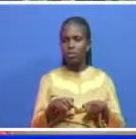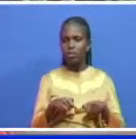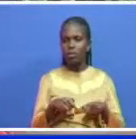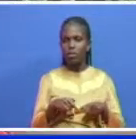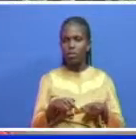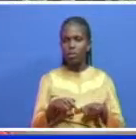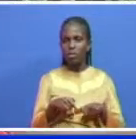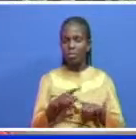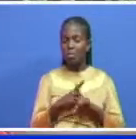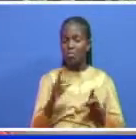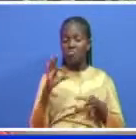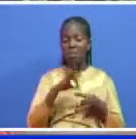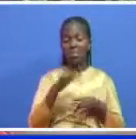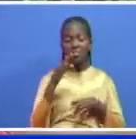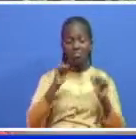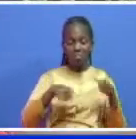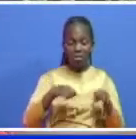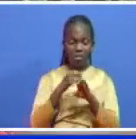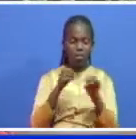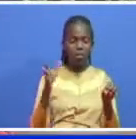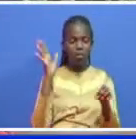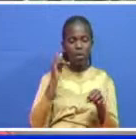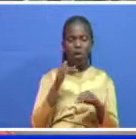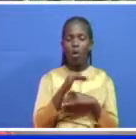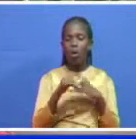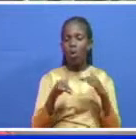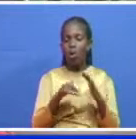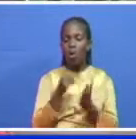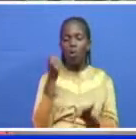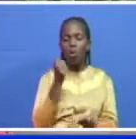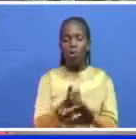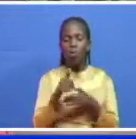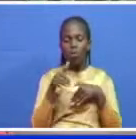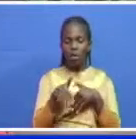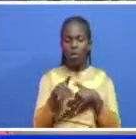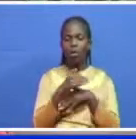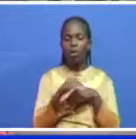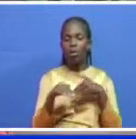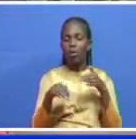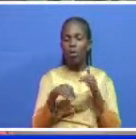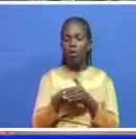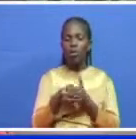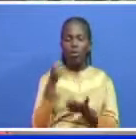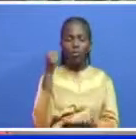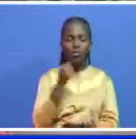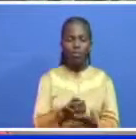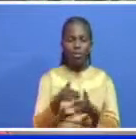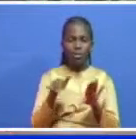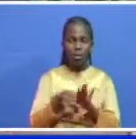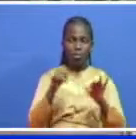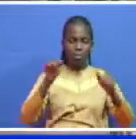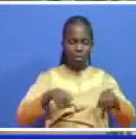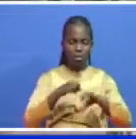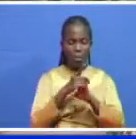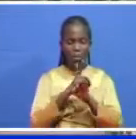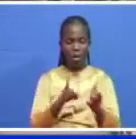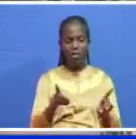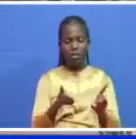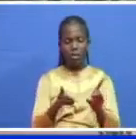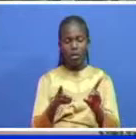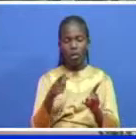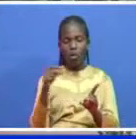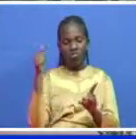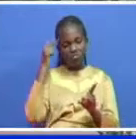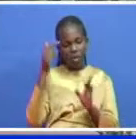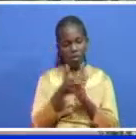mumanda we diende chao. Hithi ondete edele tilike maobisini. We cannot all fit in the offices. Let us go for skills. Na